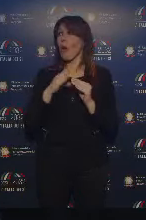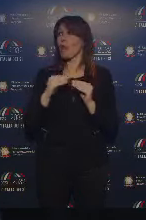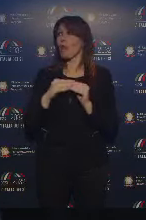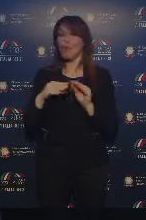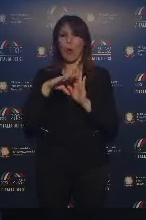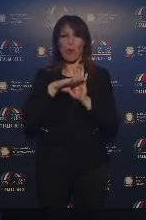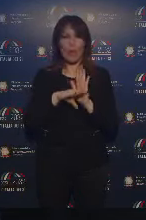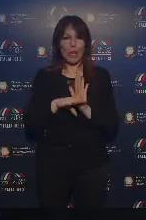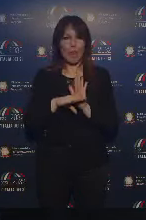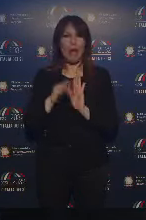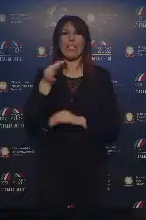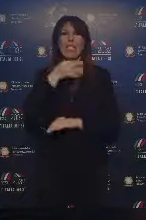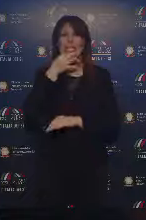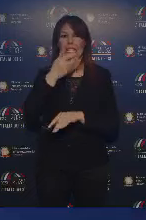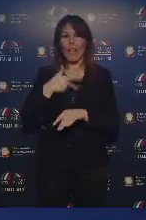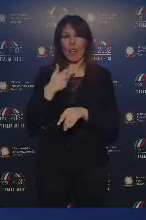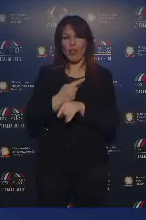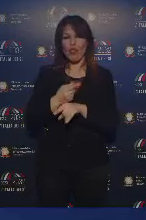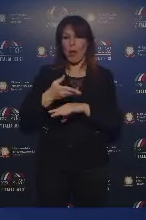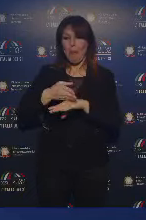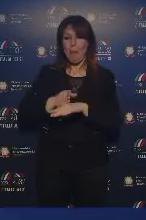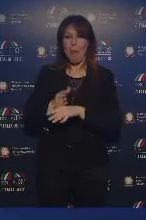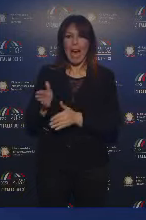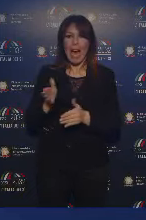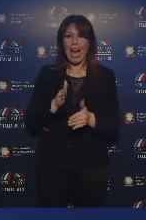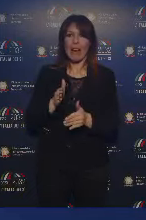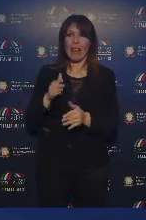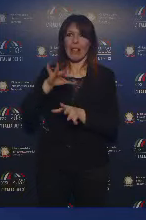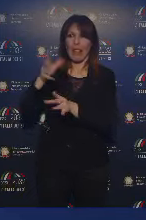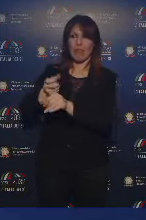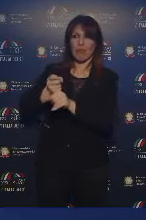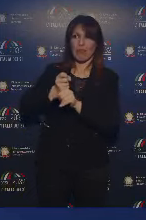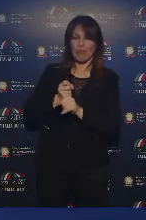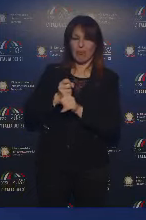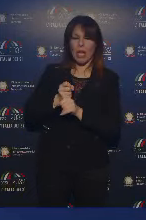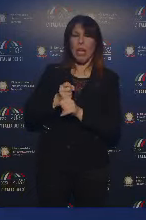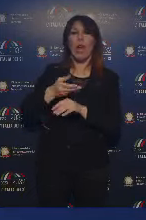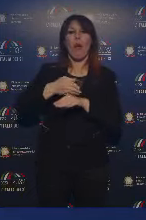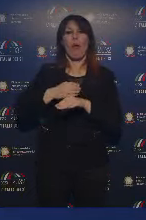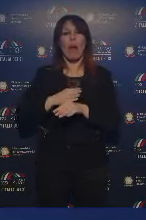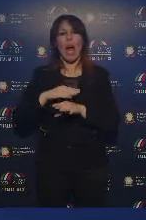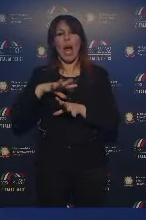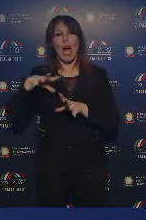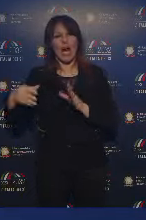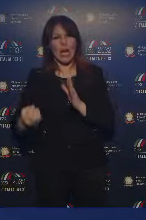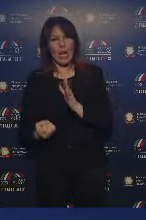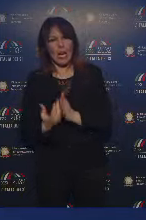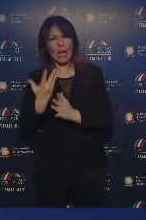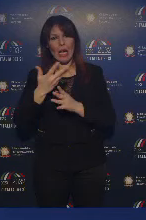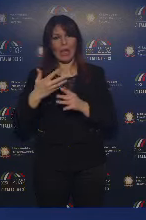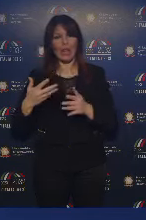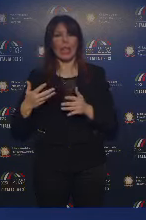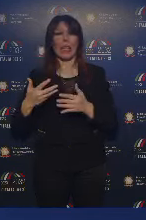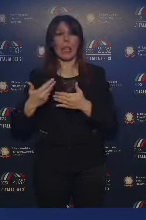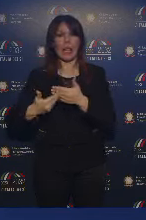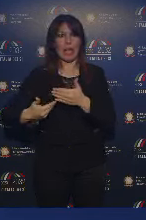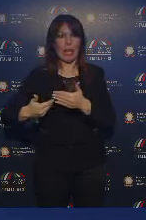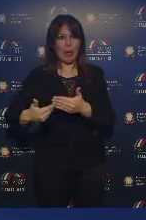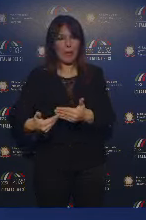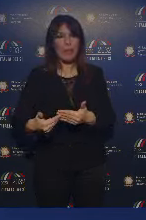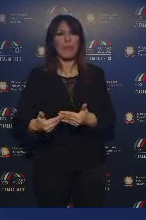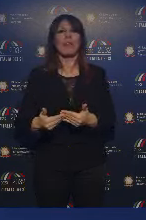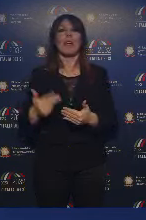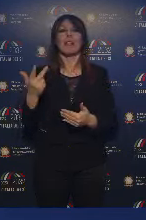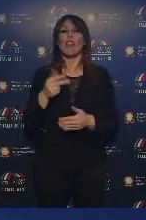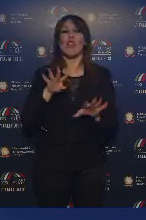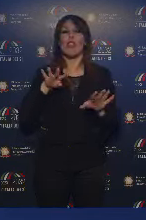veniamo una parte l'abbiamo ereditata una parte la stiamo accompagnando sono 394